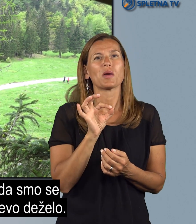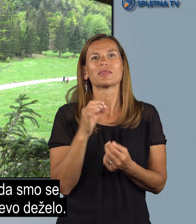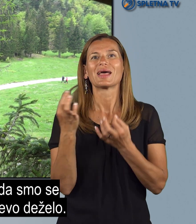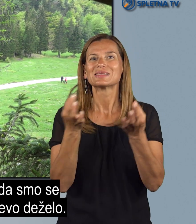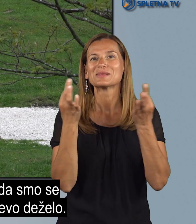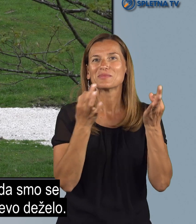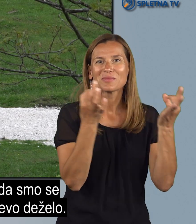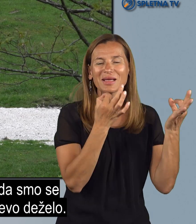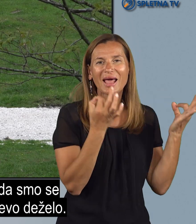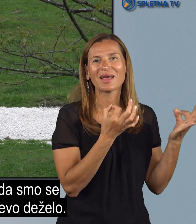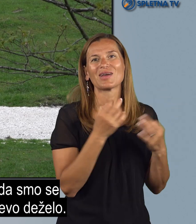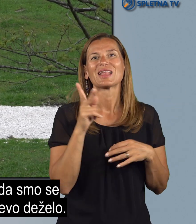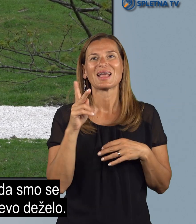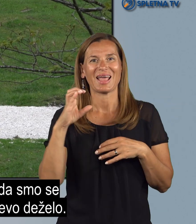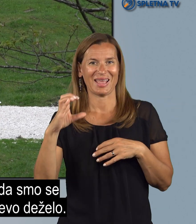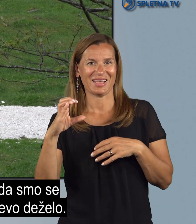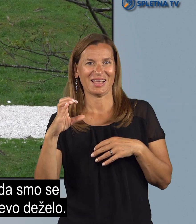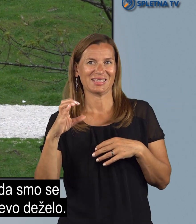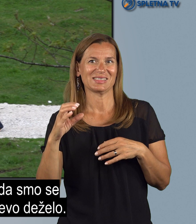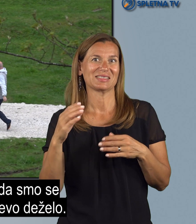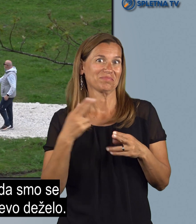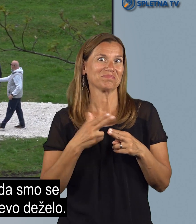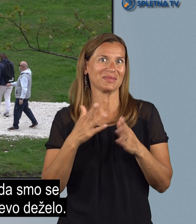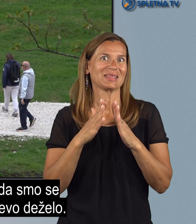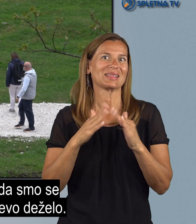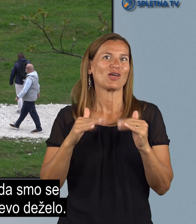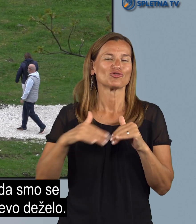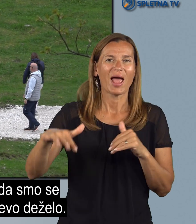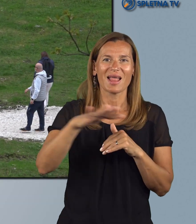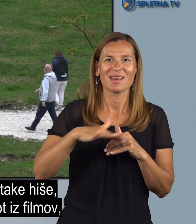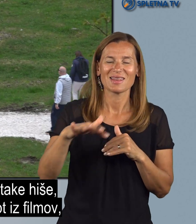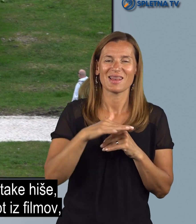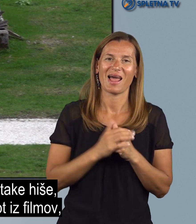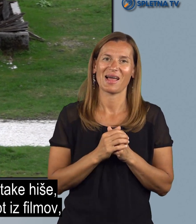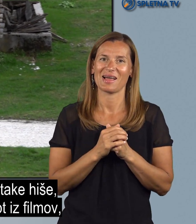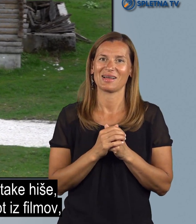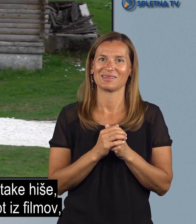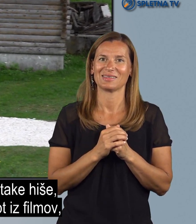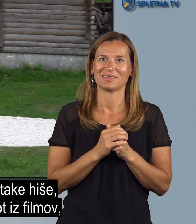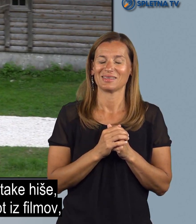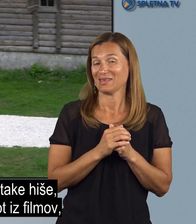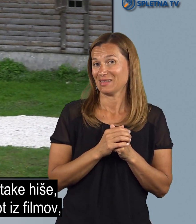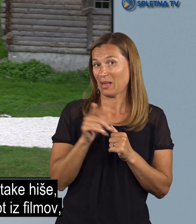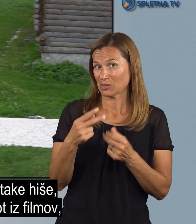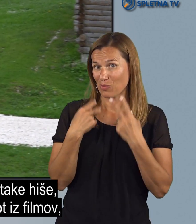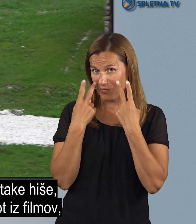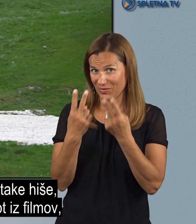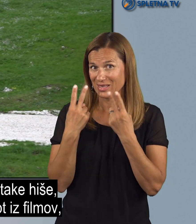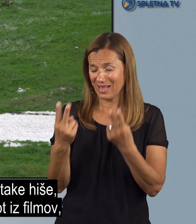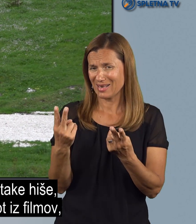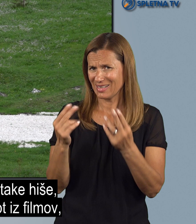sprehod Kekčevo deželo. Tam smo zagledali